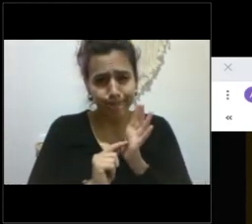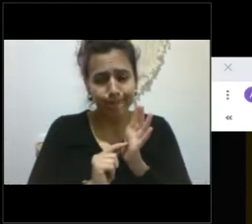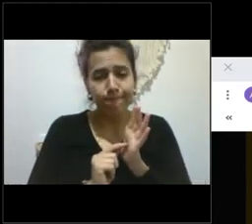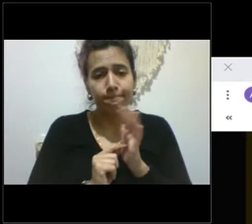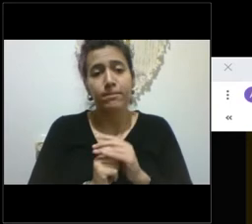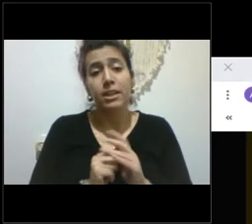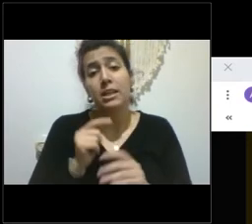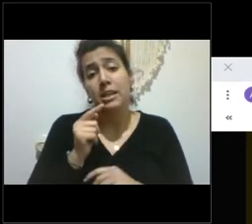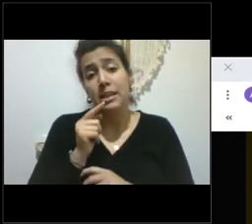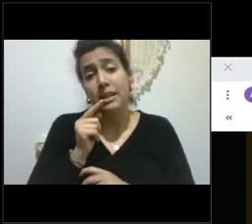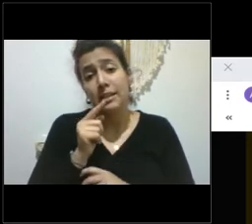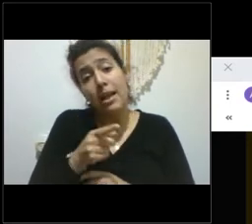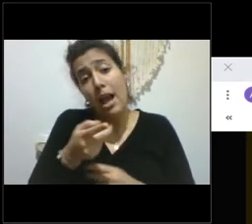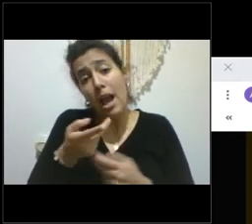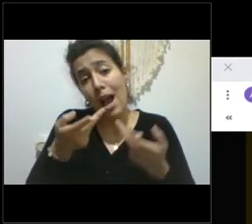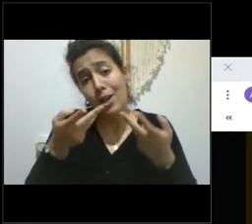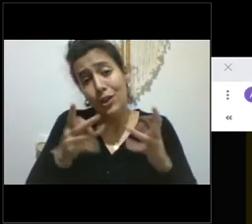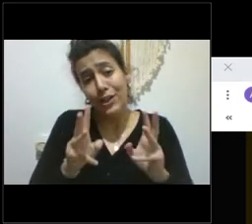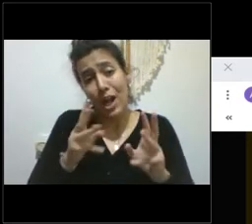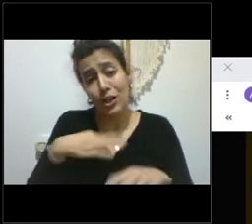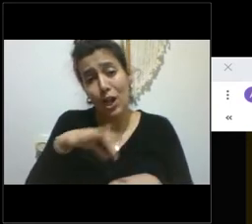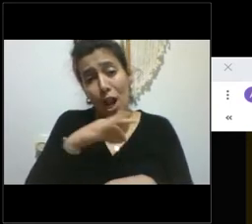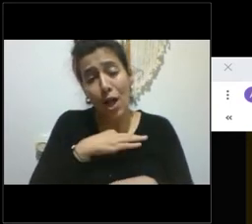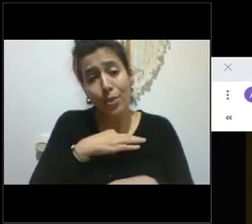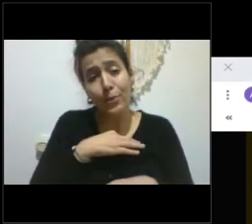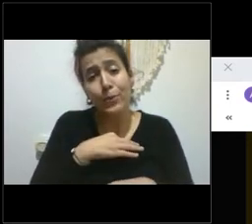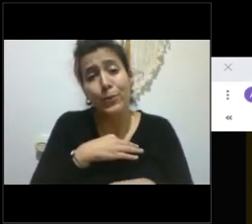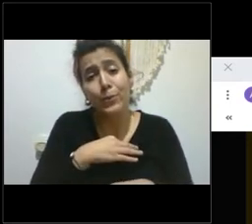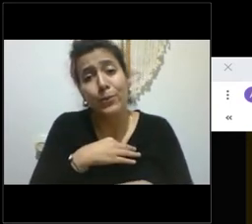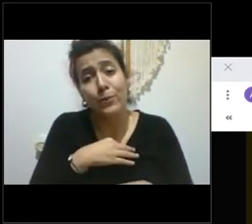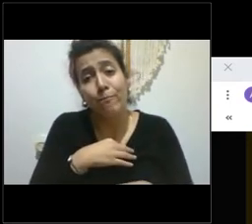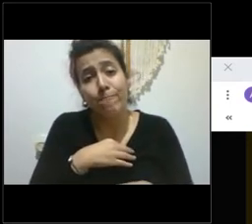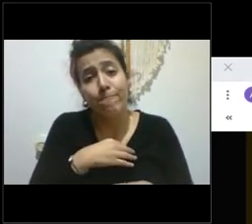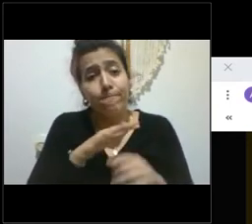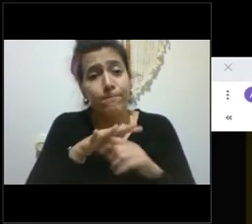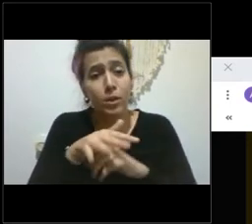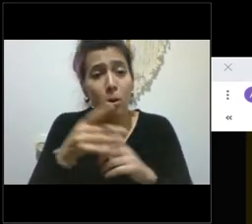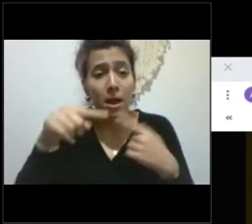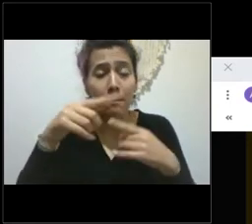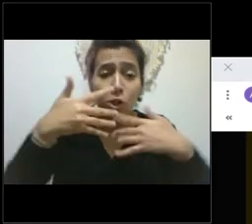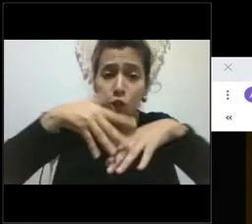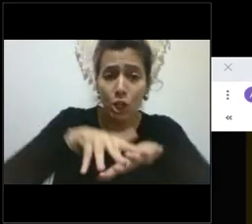וזה בעצם השיטה שלנו, להכניס אתכם להשתלב בתחום הלכה למעשה.